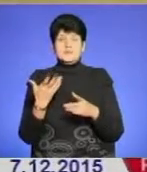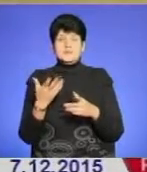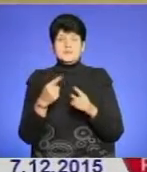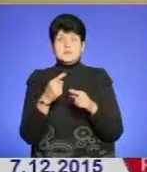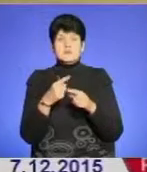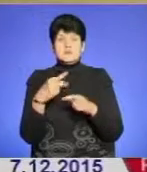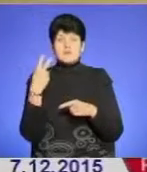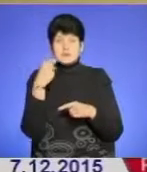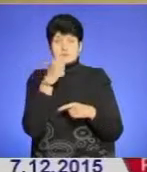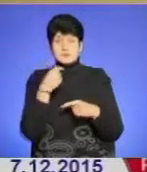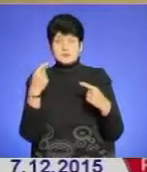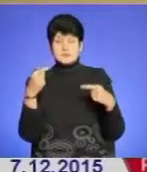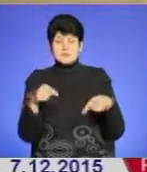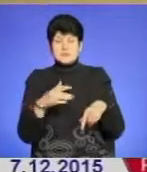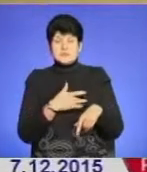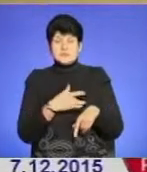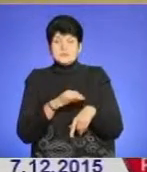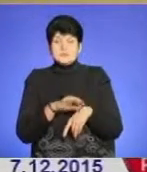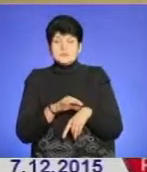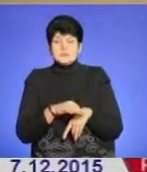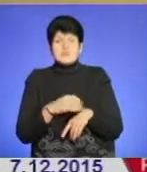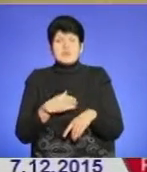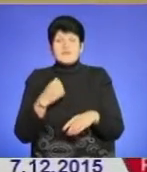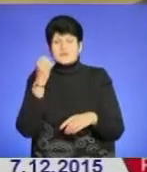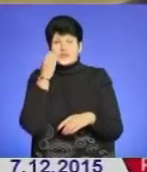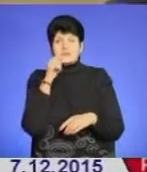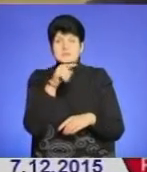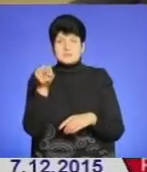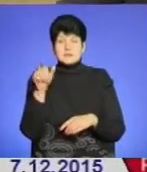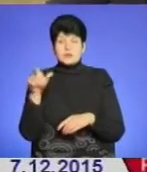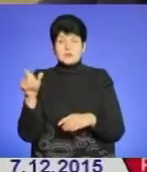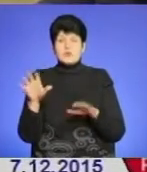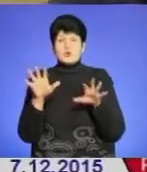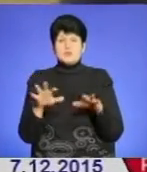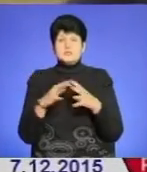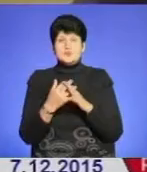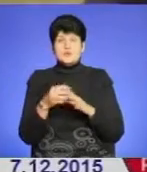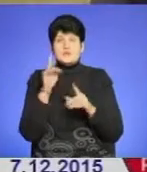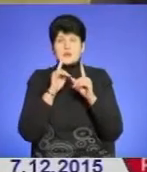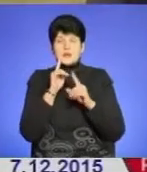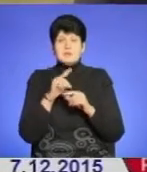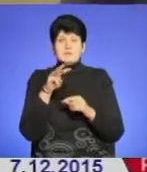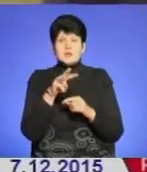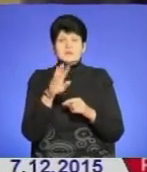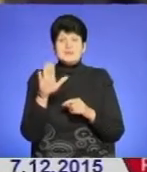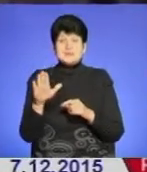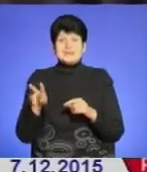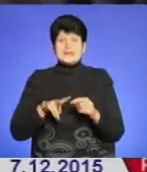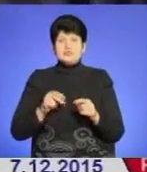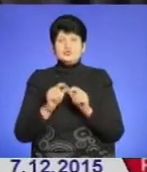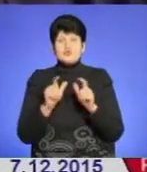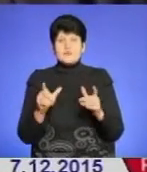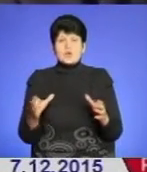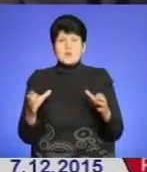за ці 20 років, душа болить, серце болить. І я дуже вдячний цим людям, голова сільської ради Ярослав Володимирович, Михайло Васильович, директор школи, що ми